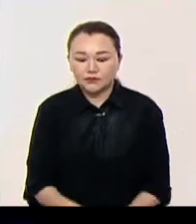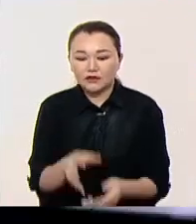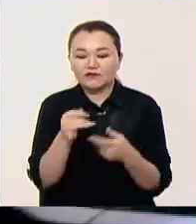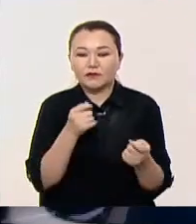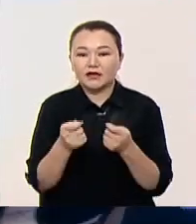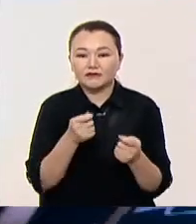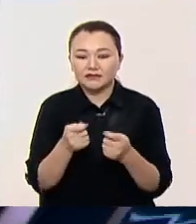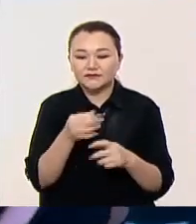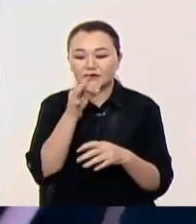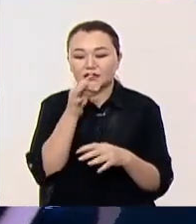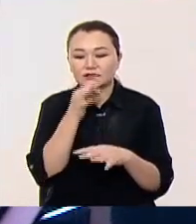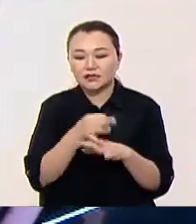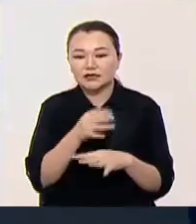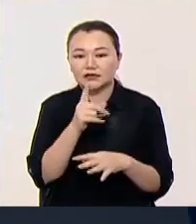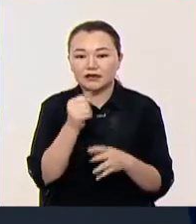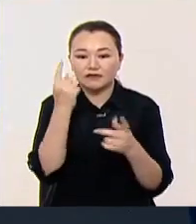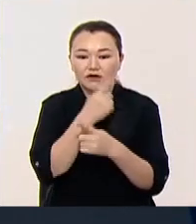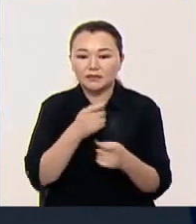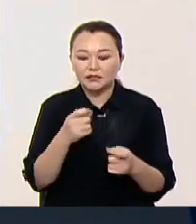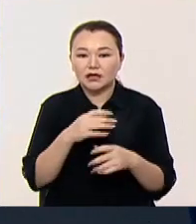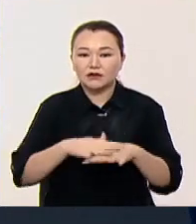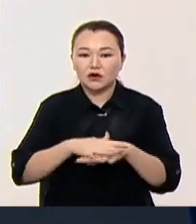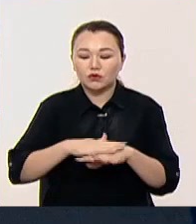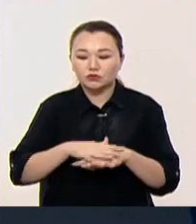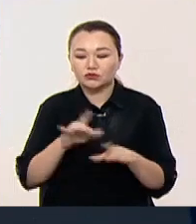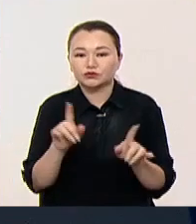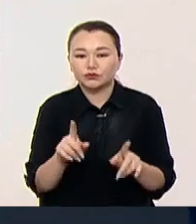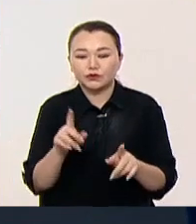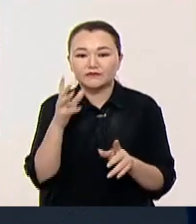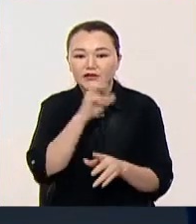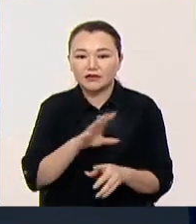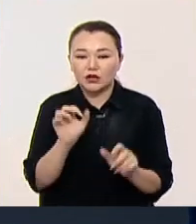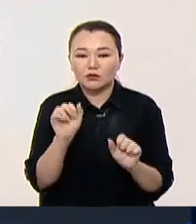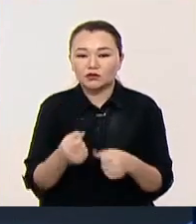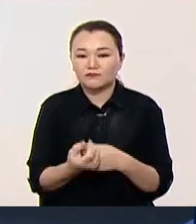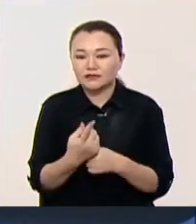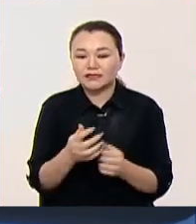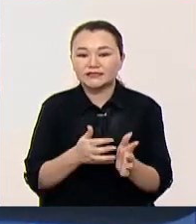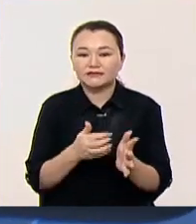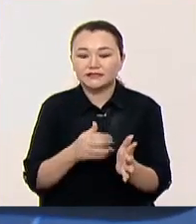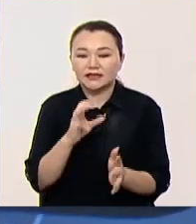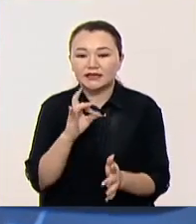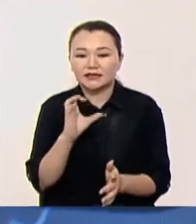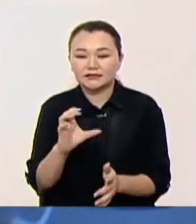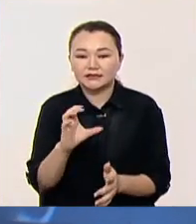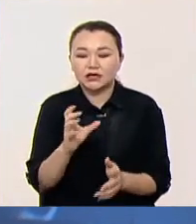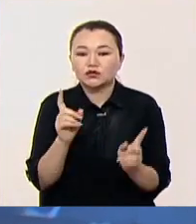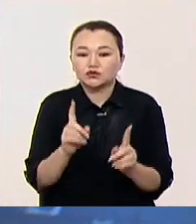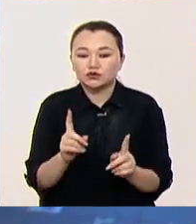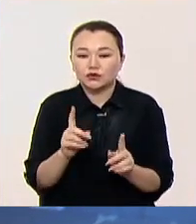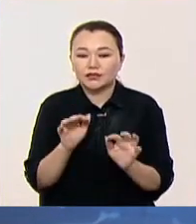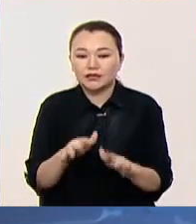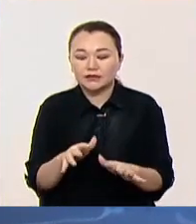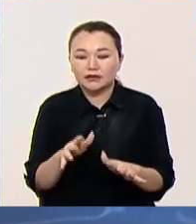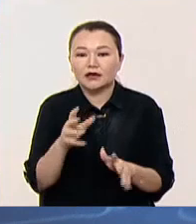В правительстве отреагировали на информацию общественников о том, что в стране может возникнуть дефицит риса. Дело в том, что на